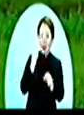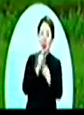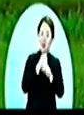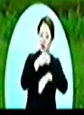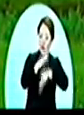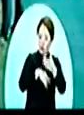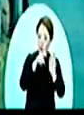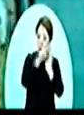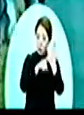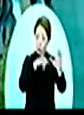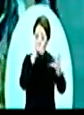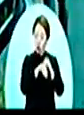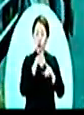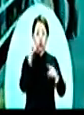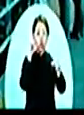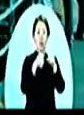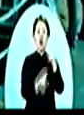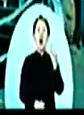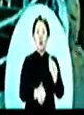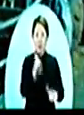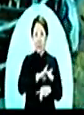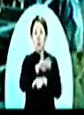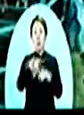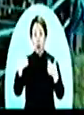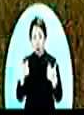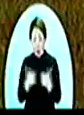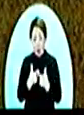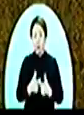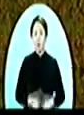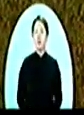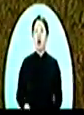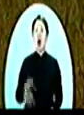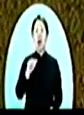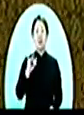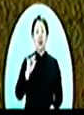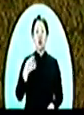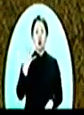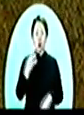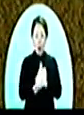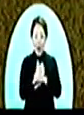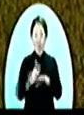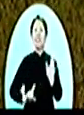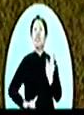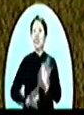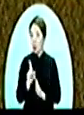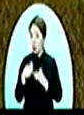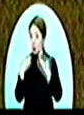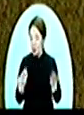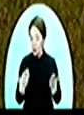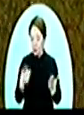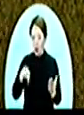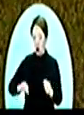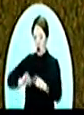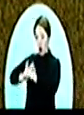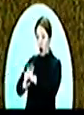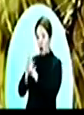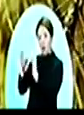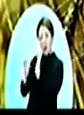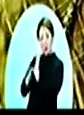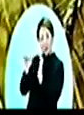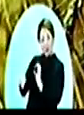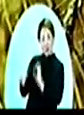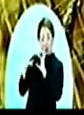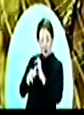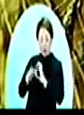ажиллагааны хөтөлбөр тусгасан зорилтоо амжилттай биелүүллээ. Гатрын 4-р айныг эхлүүллээ. COVID-19